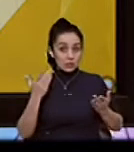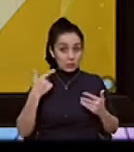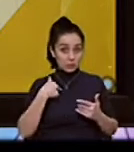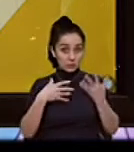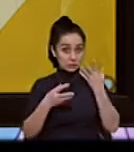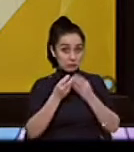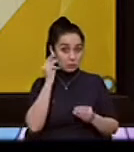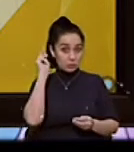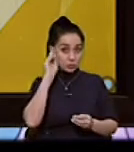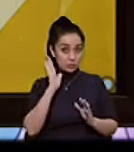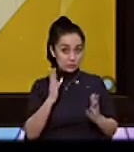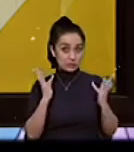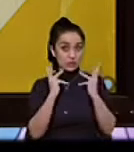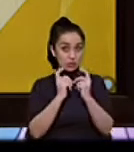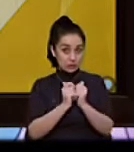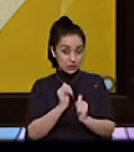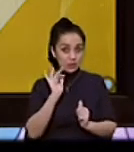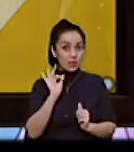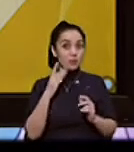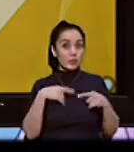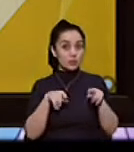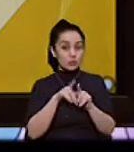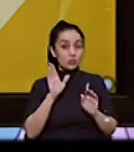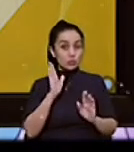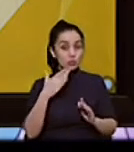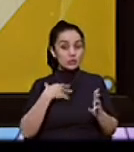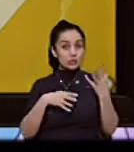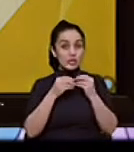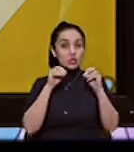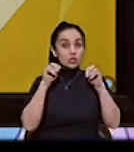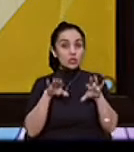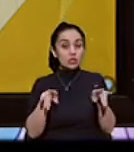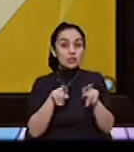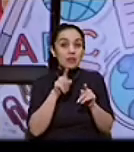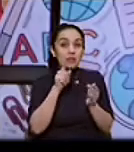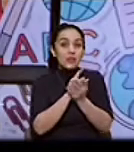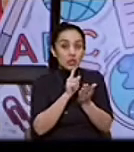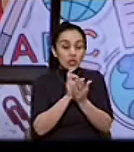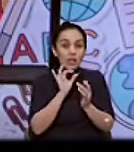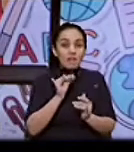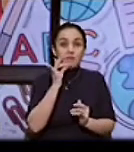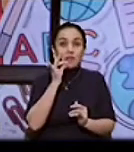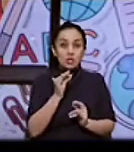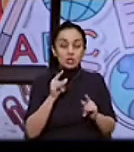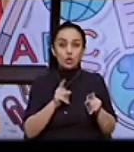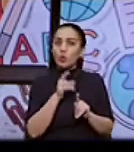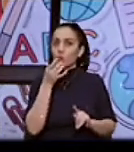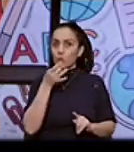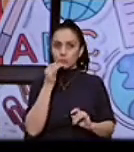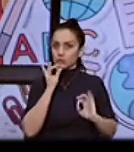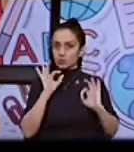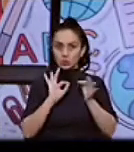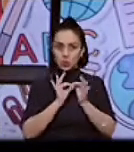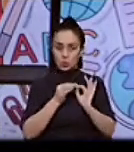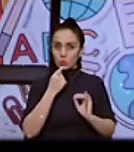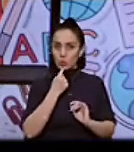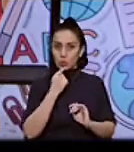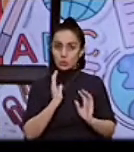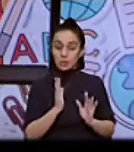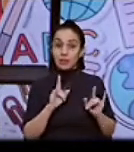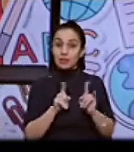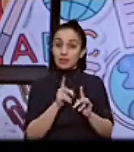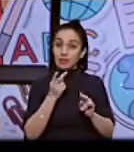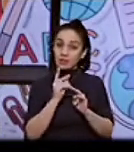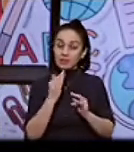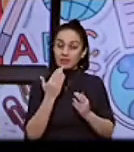мы будем с вами учиться считать, то мы с вами можем решить задачи и выражения любой сложности. Но